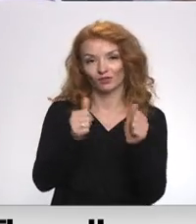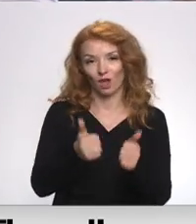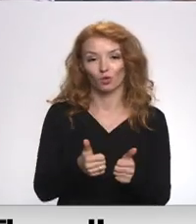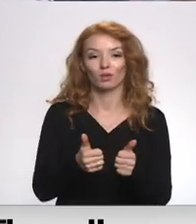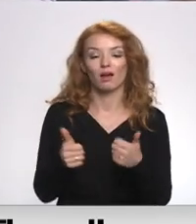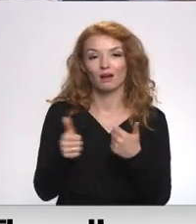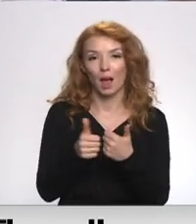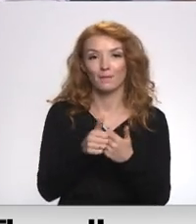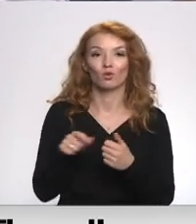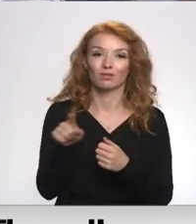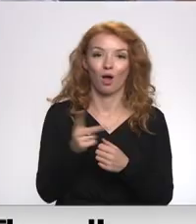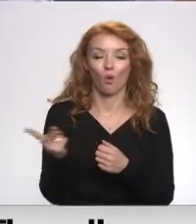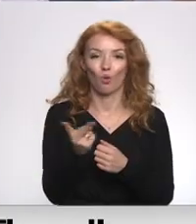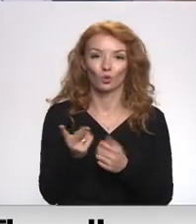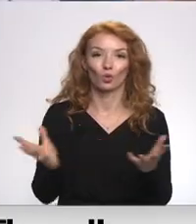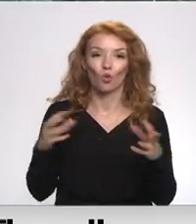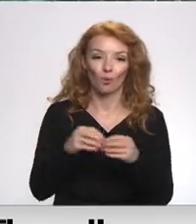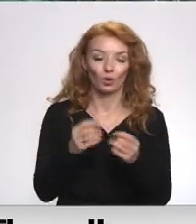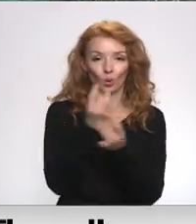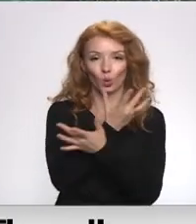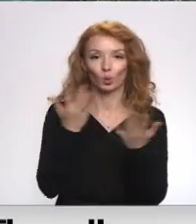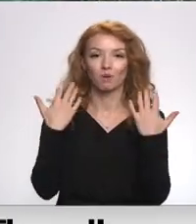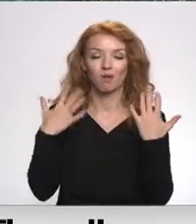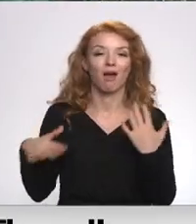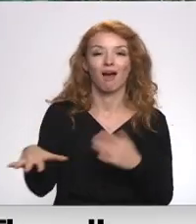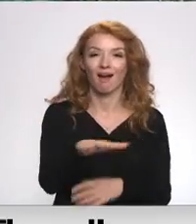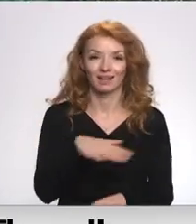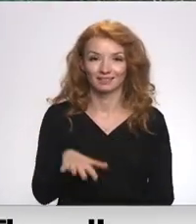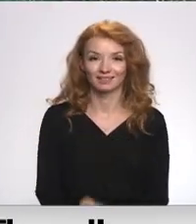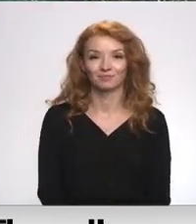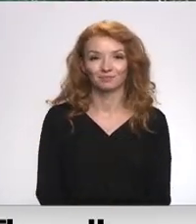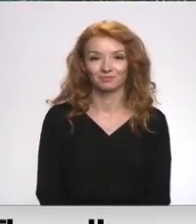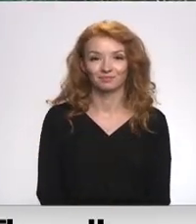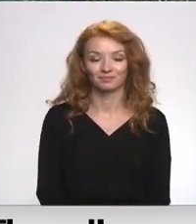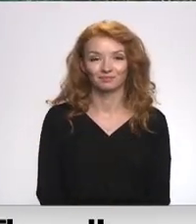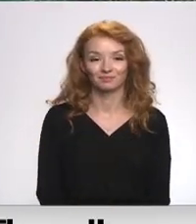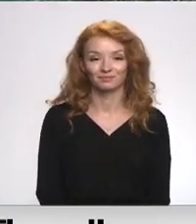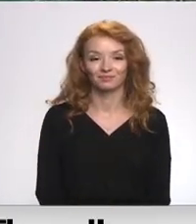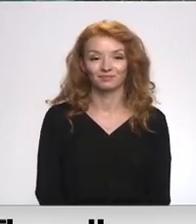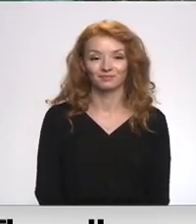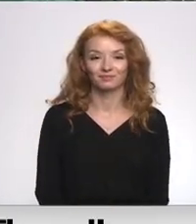izveidoties kaimiņu tautu kopīgs kultūras parks. Sandra Leitāne, Andris Pāns, Vidzemes televīzija.